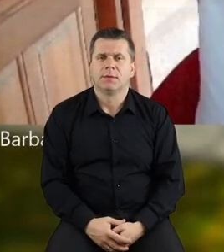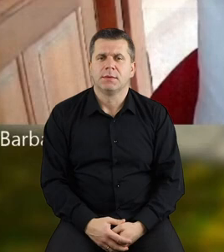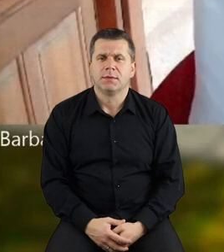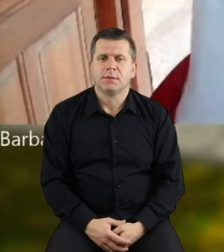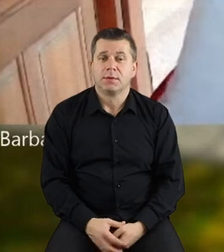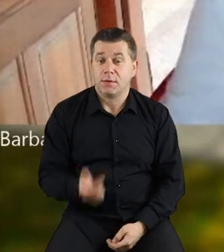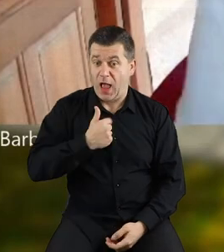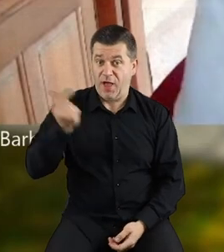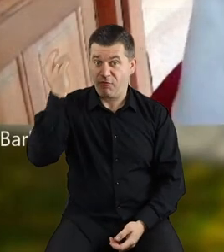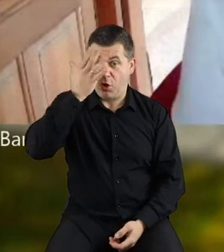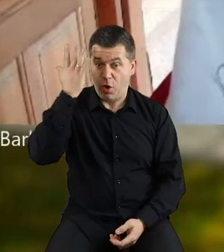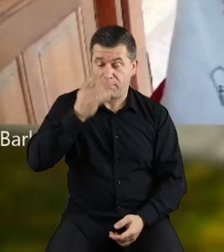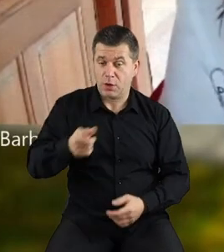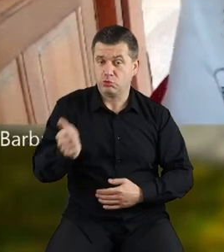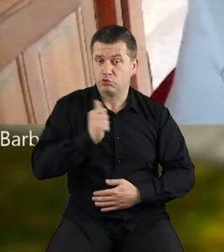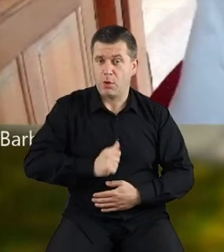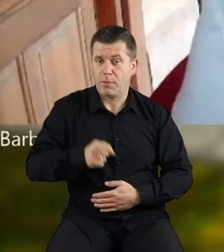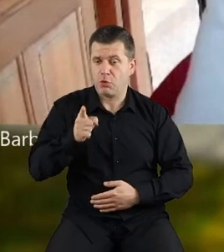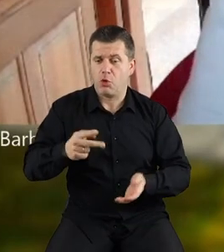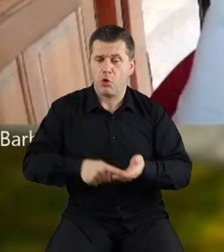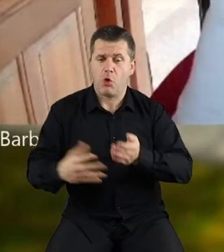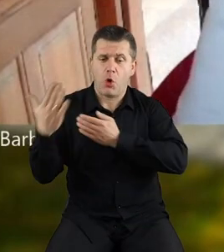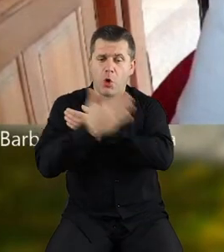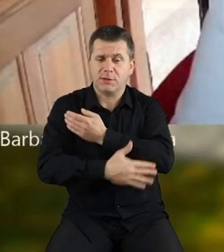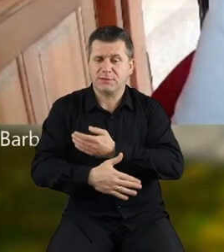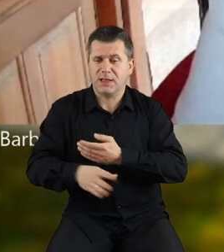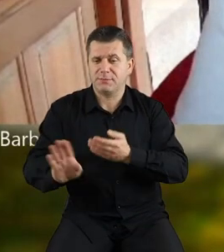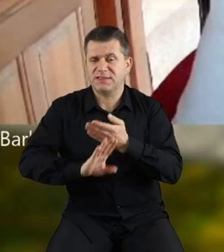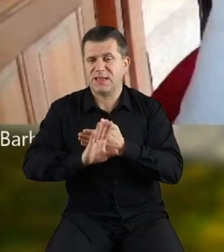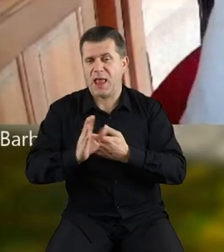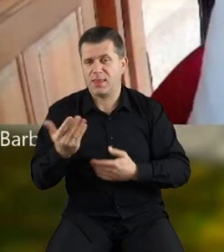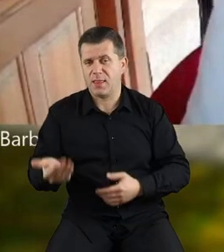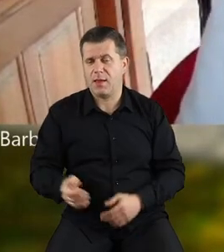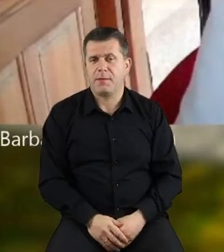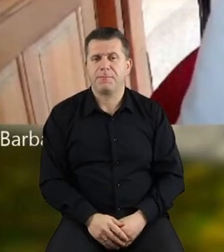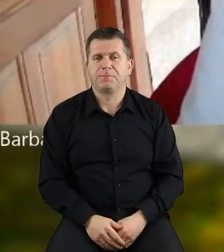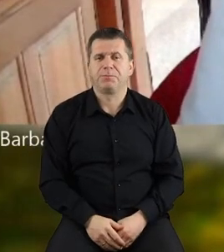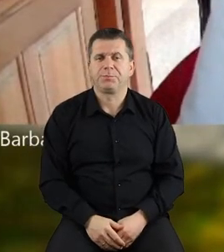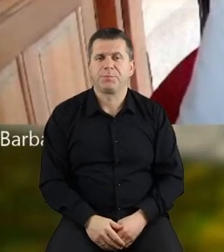bo właśnie tak wyobraziłam sobie tę ostatnią scenę.